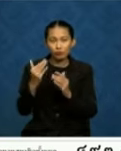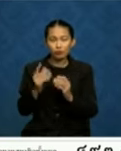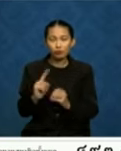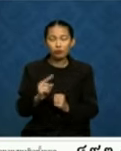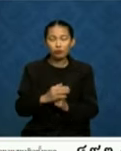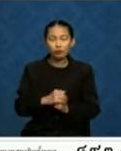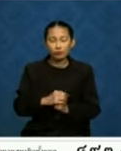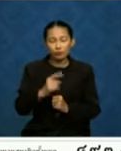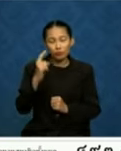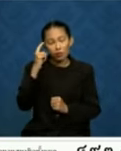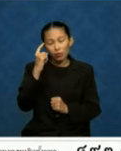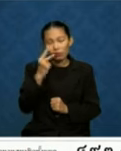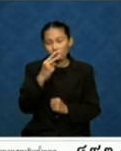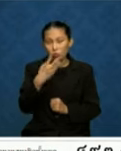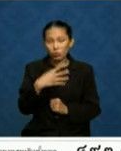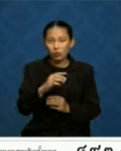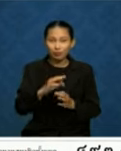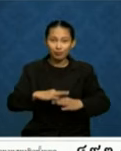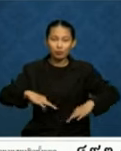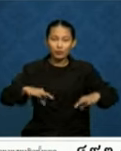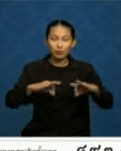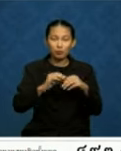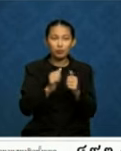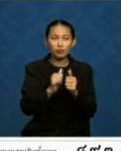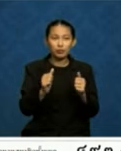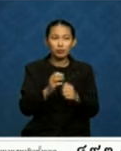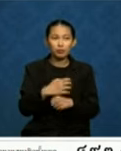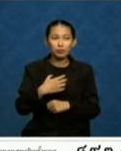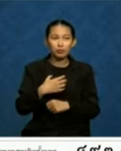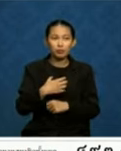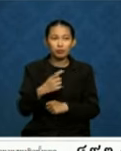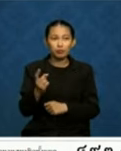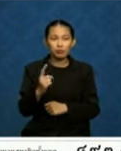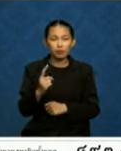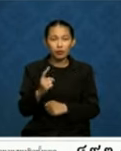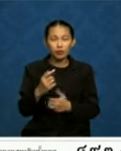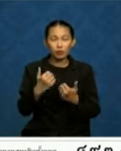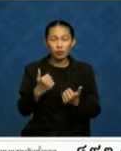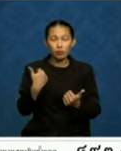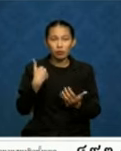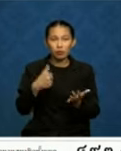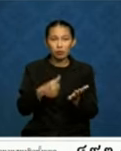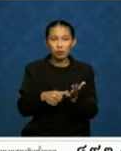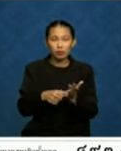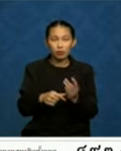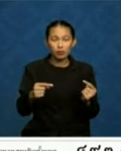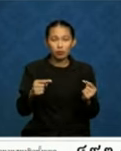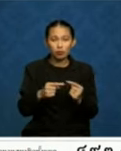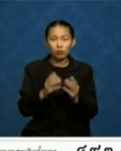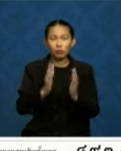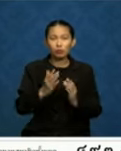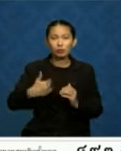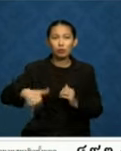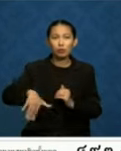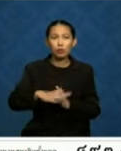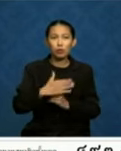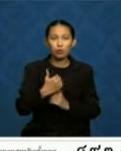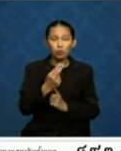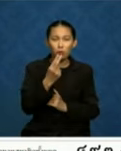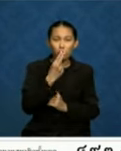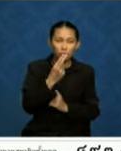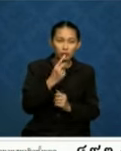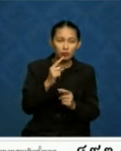ไรอันนี้ก็เป็นมิติที่สำคัญที่ดีนะครับเพราะอย่างไรก็ตามเราก็ได้ภาษีจากเขาเหล่านี้แล้วครับใบยาสู